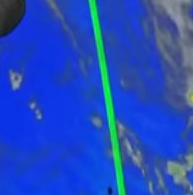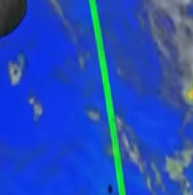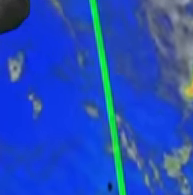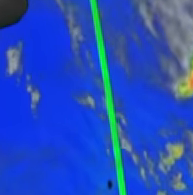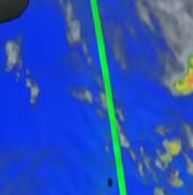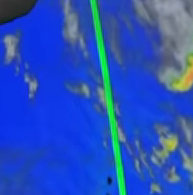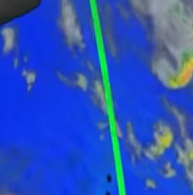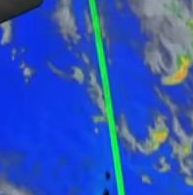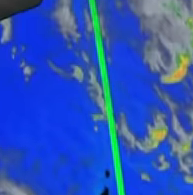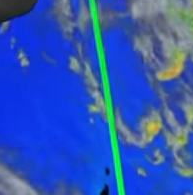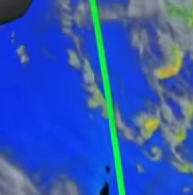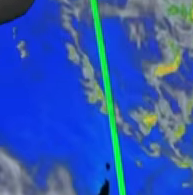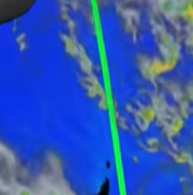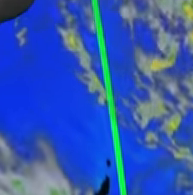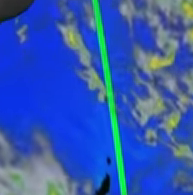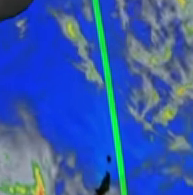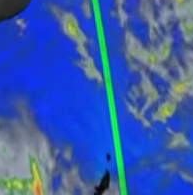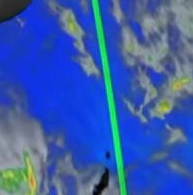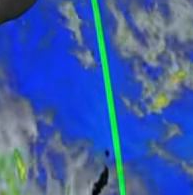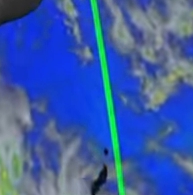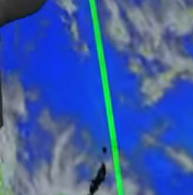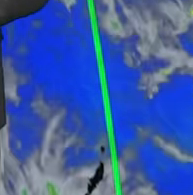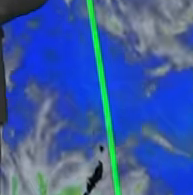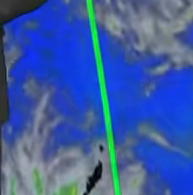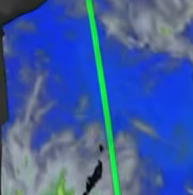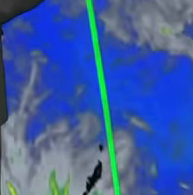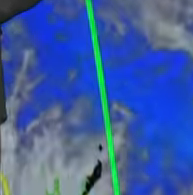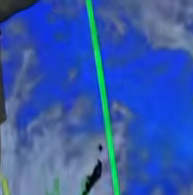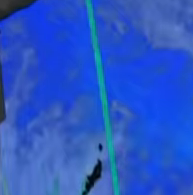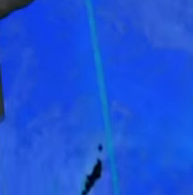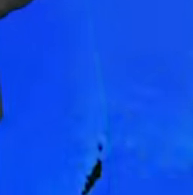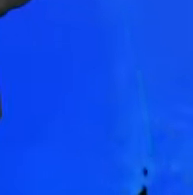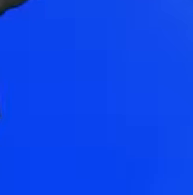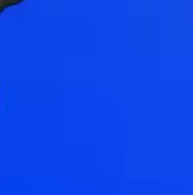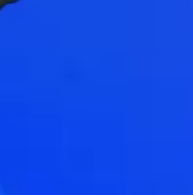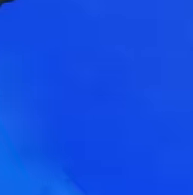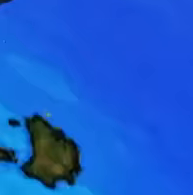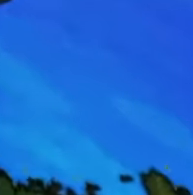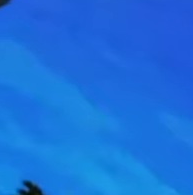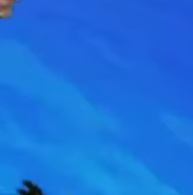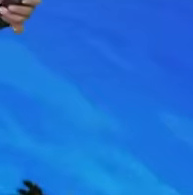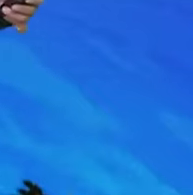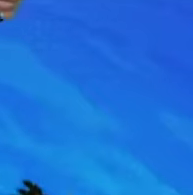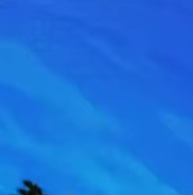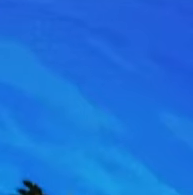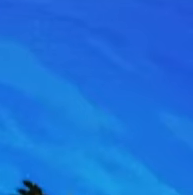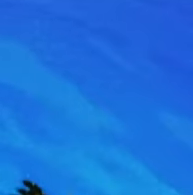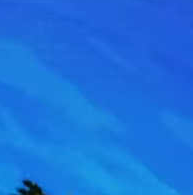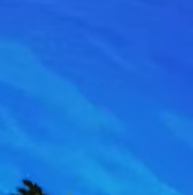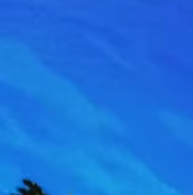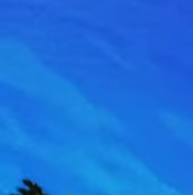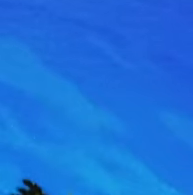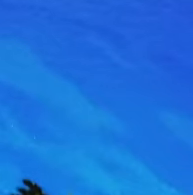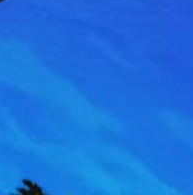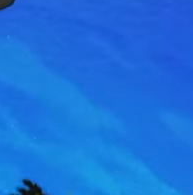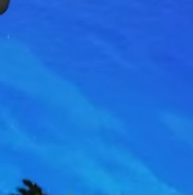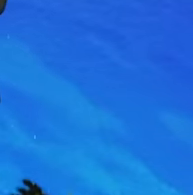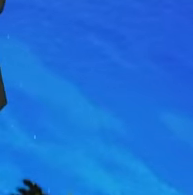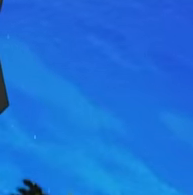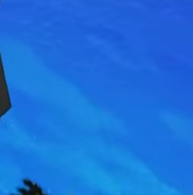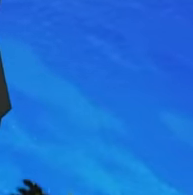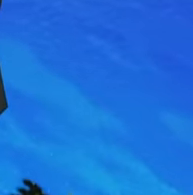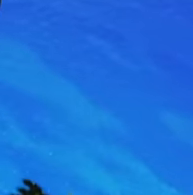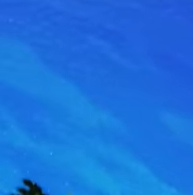at landslides kaya maging listo at handa pa rin. Samantala, patuloy pa ang pagbalot ng malamig na panahon sa Luzon, dala po ng